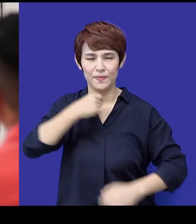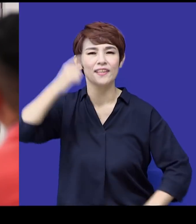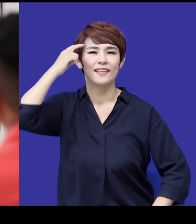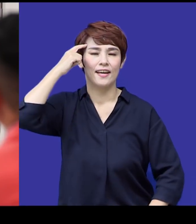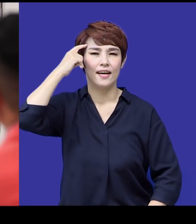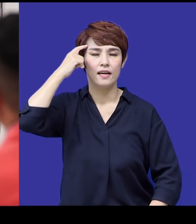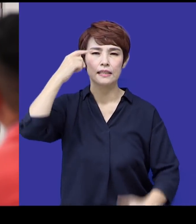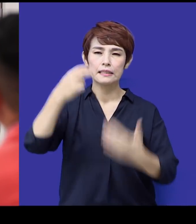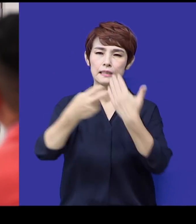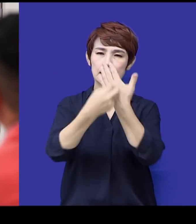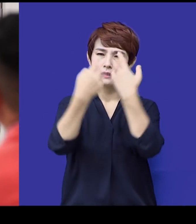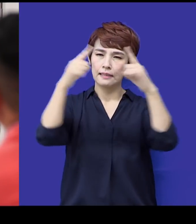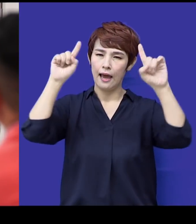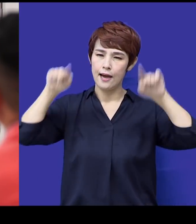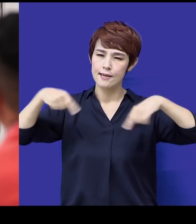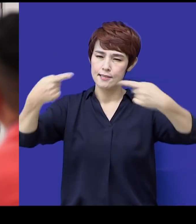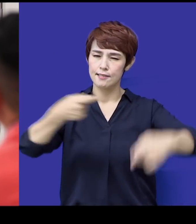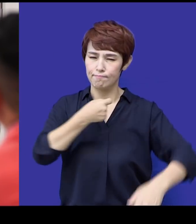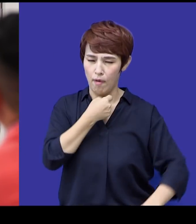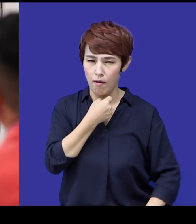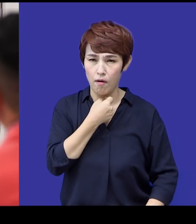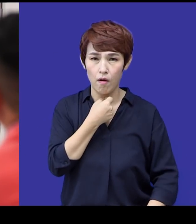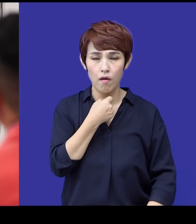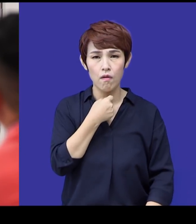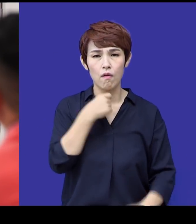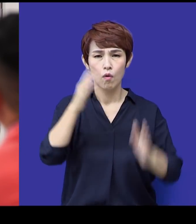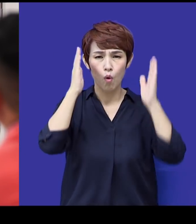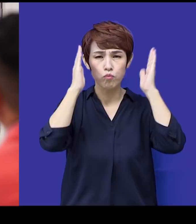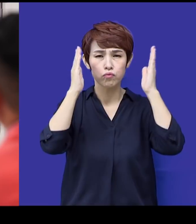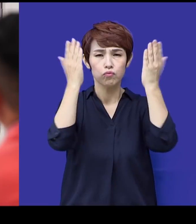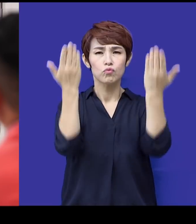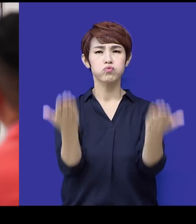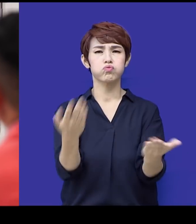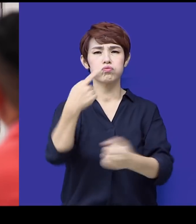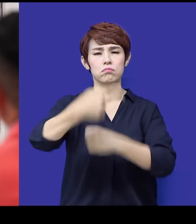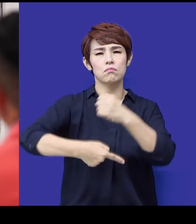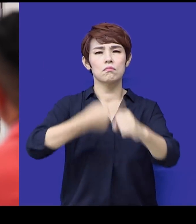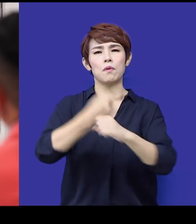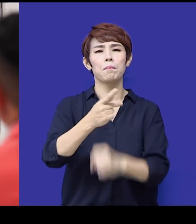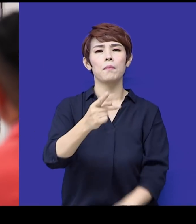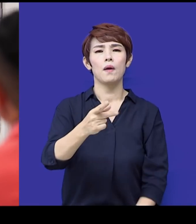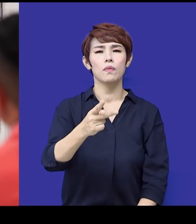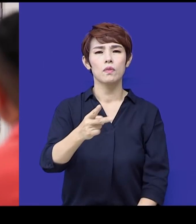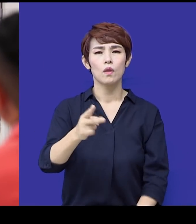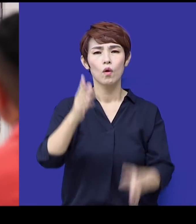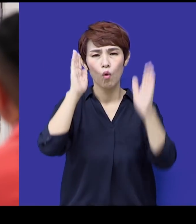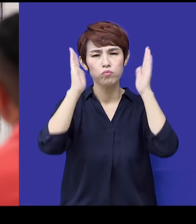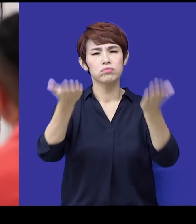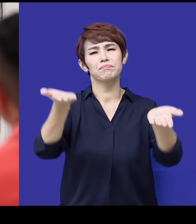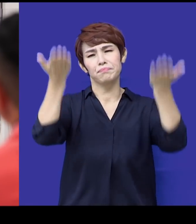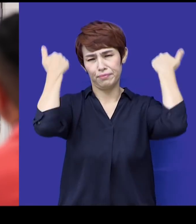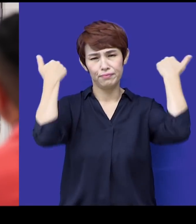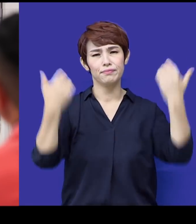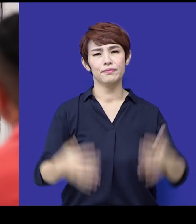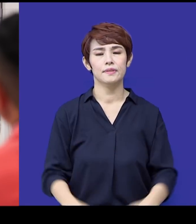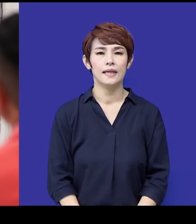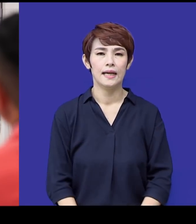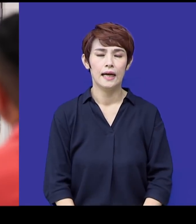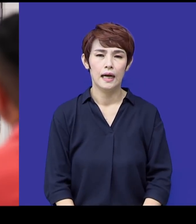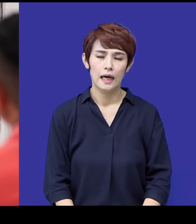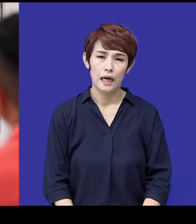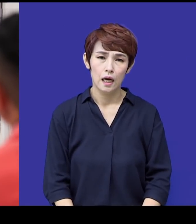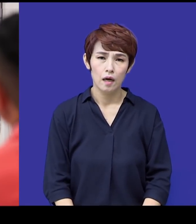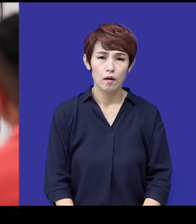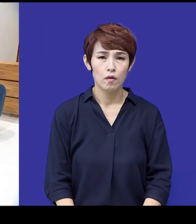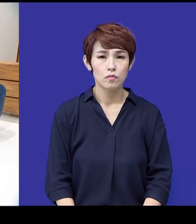들어가야 되는데 공부를 1년 반이나 쉬니까 다 잊어버렸어요. 그렇죠. 예, 예. 아프기